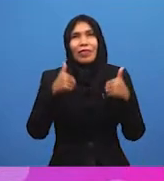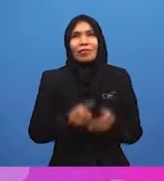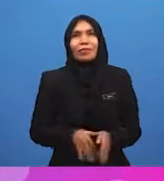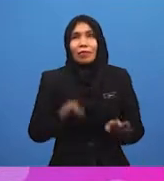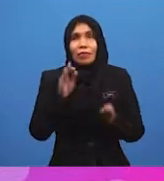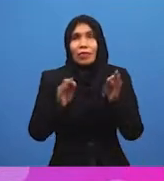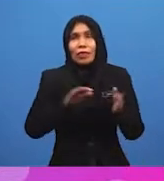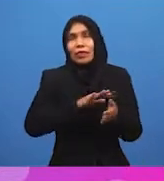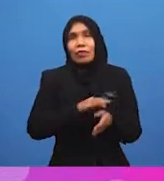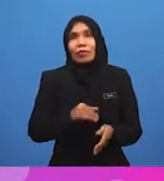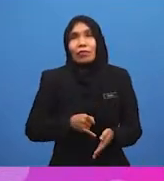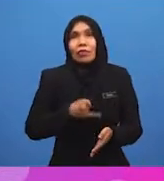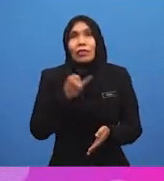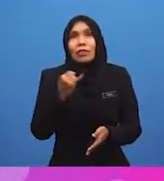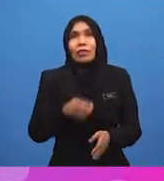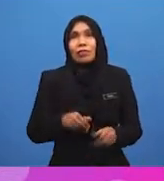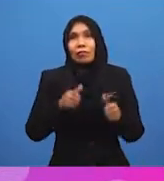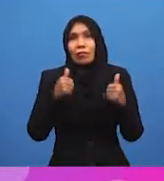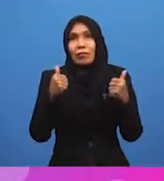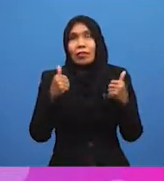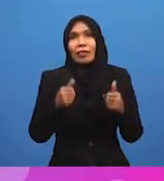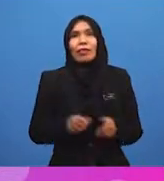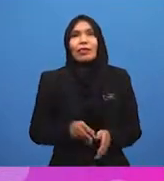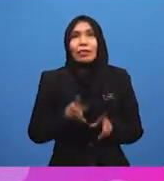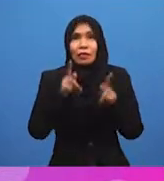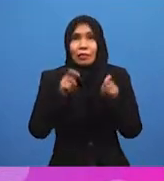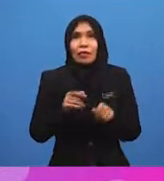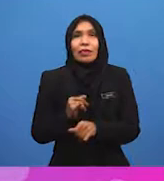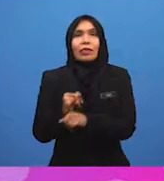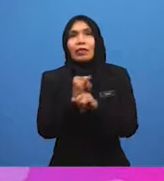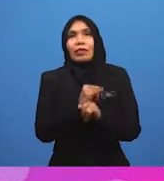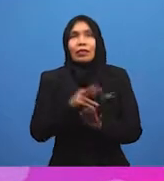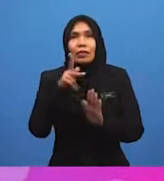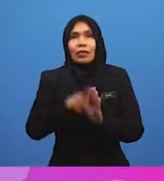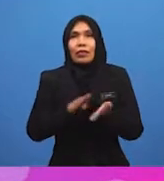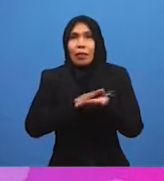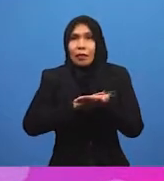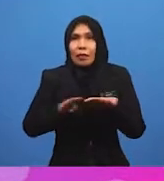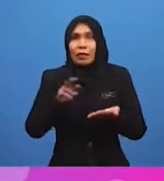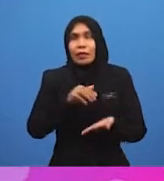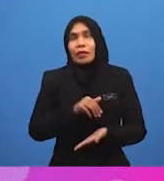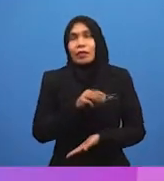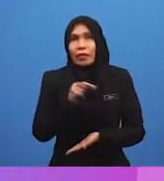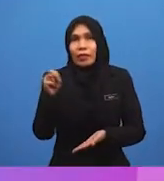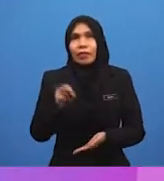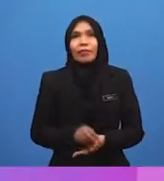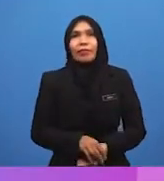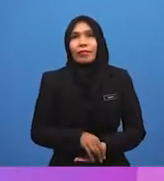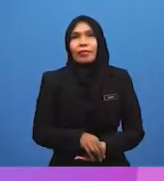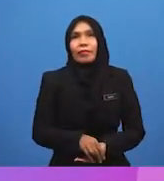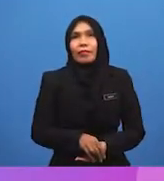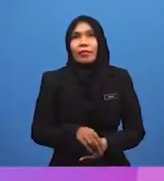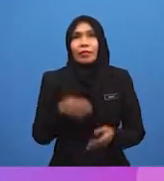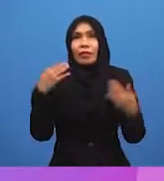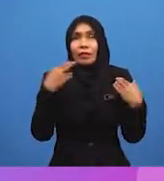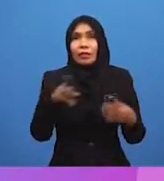inginkan kesihatan yang baik, kita mesti jaga kebersihan dan amalkan gaya hidup yang sihat. Adakah